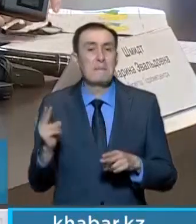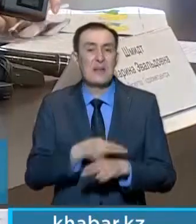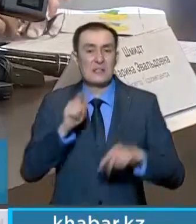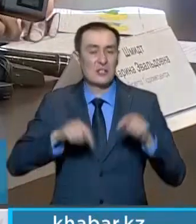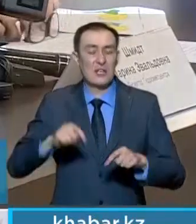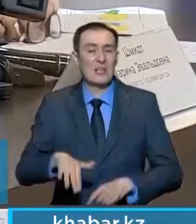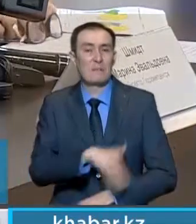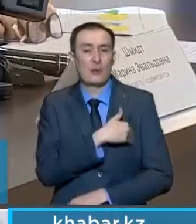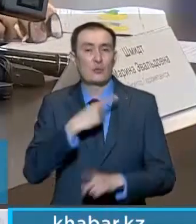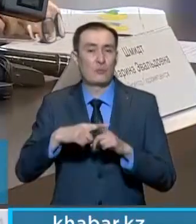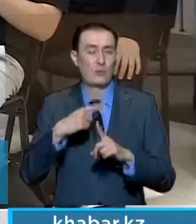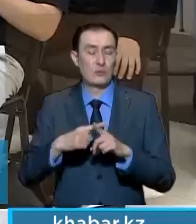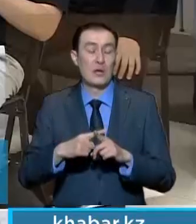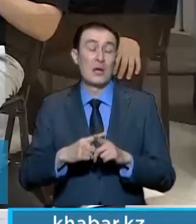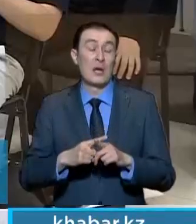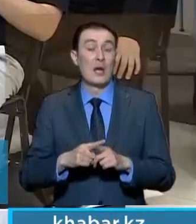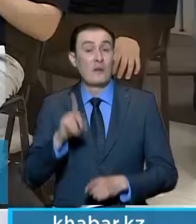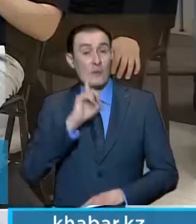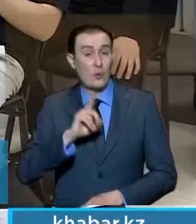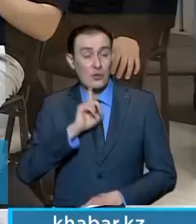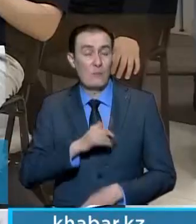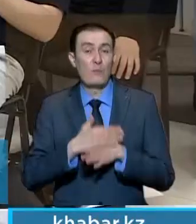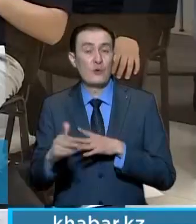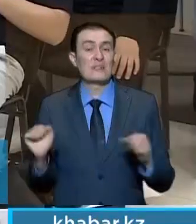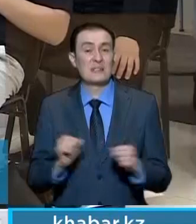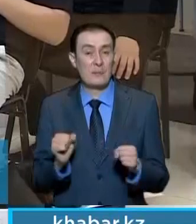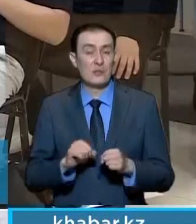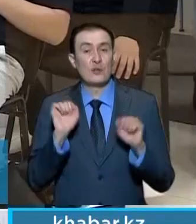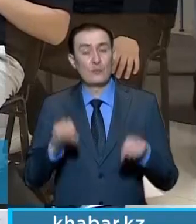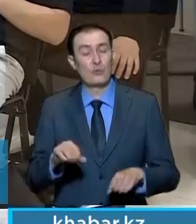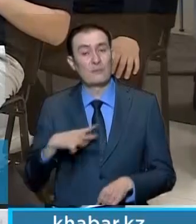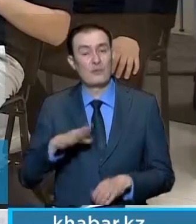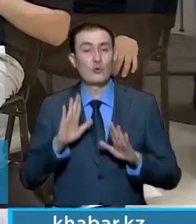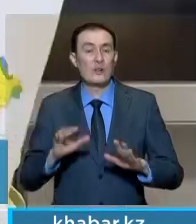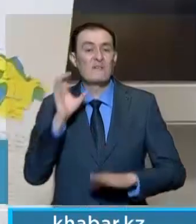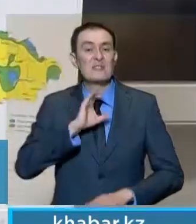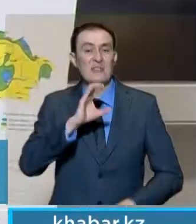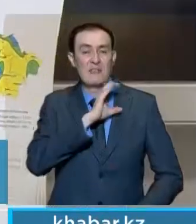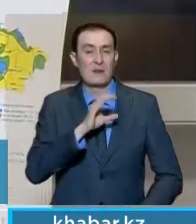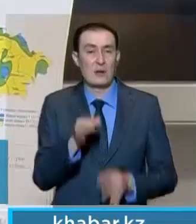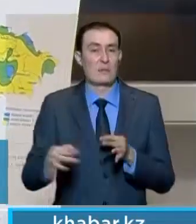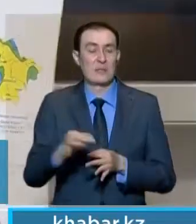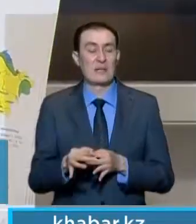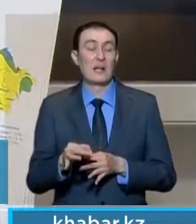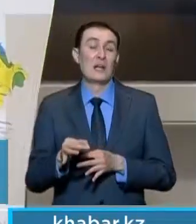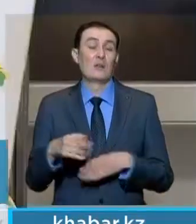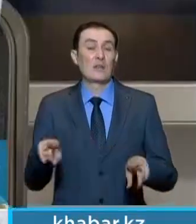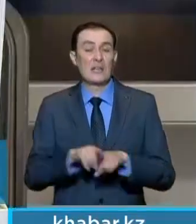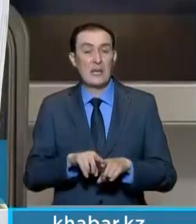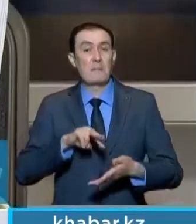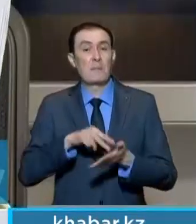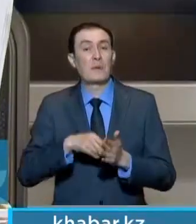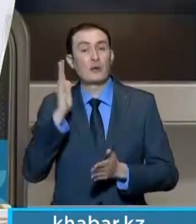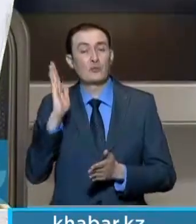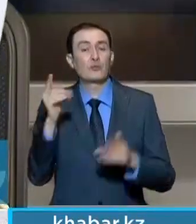и высокий температурный фон. Впрочем, поздние заморозки могут наблюдаться только в северных регионах. При этом сообщается, что такие прогнозы